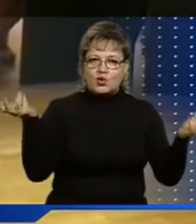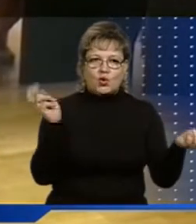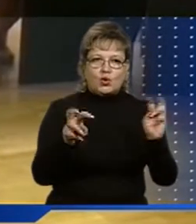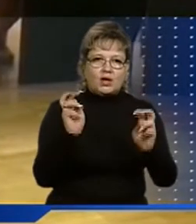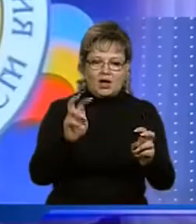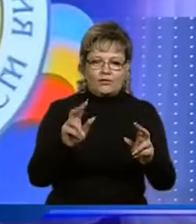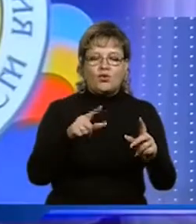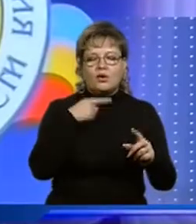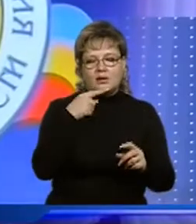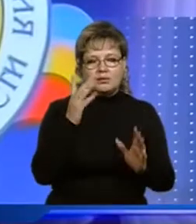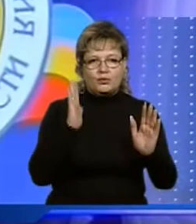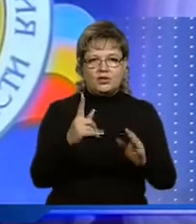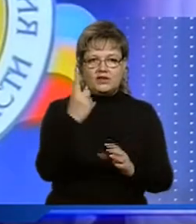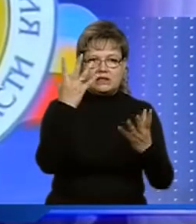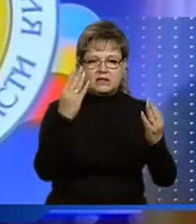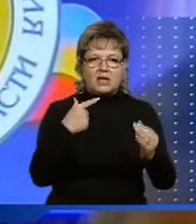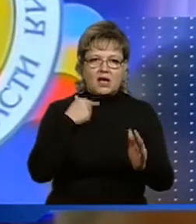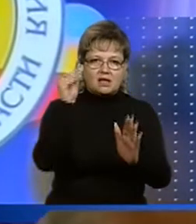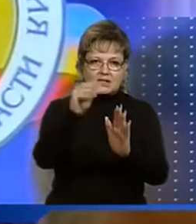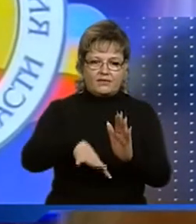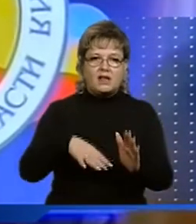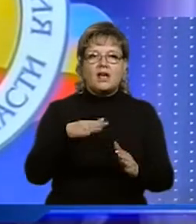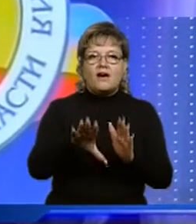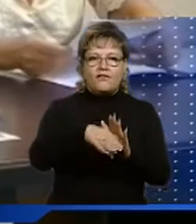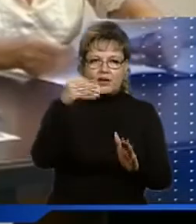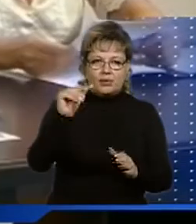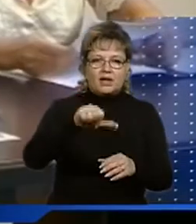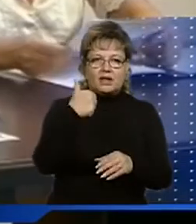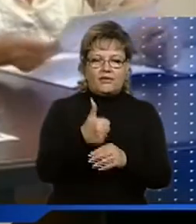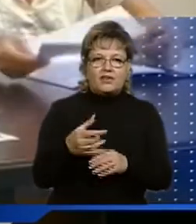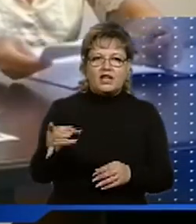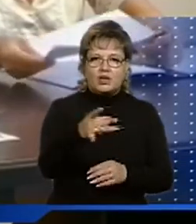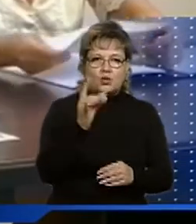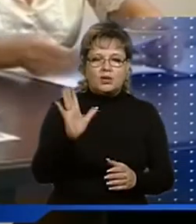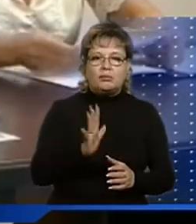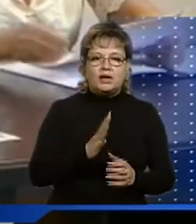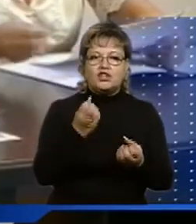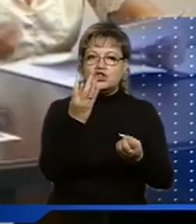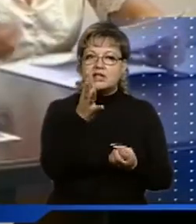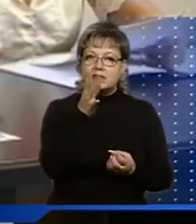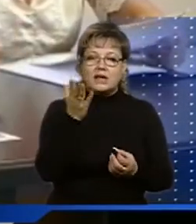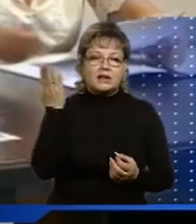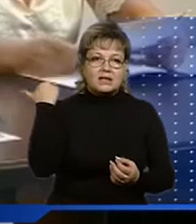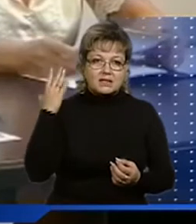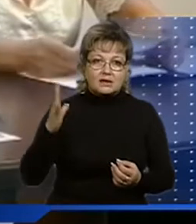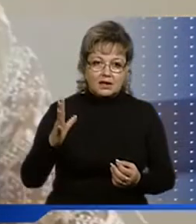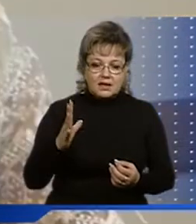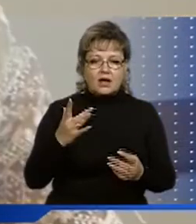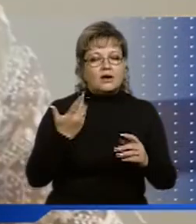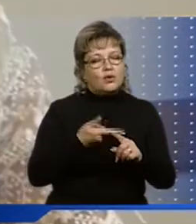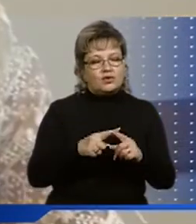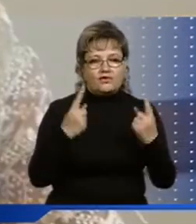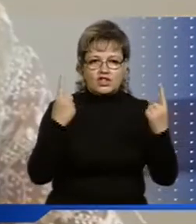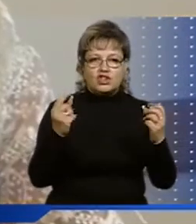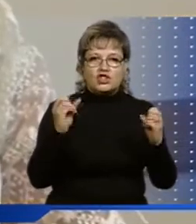прогнозирует областной избирком в единый день голосования, так как выборы главы региона, которые были последний раз 14 лет назад, слишком важны, чтобы